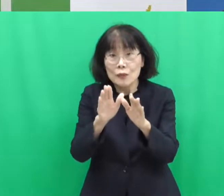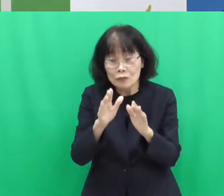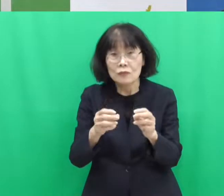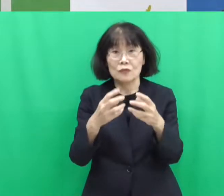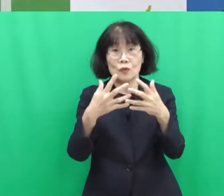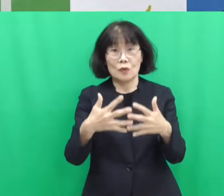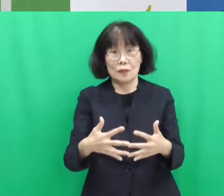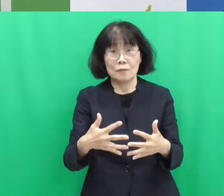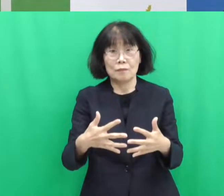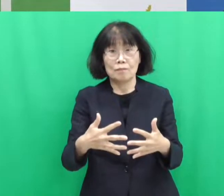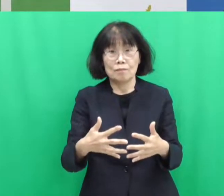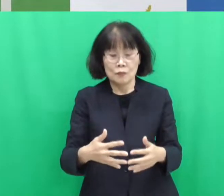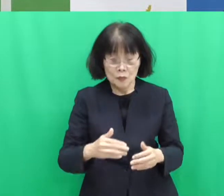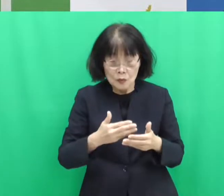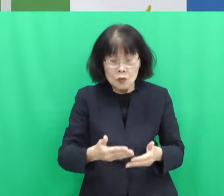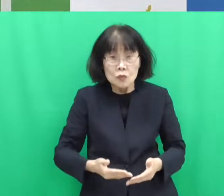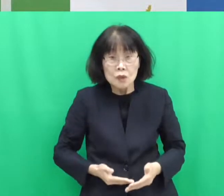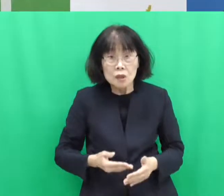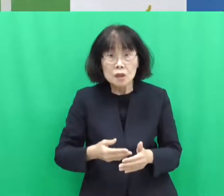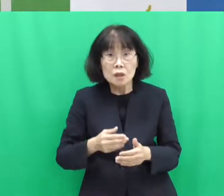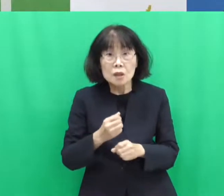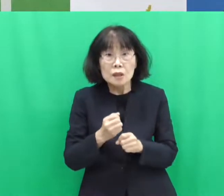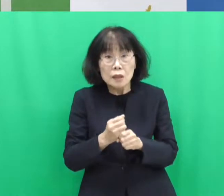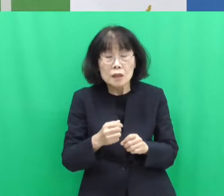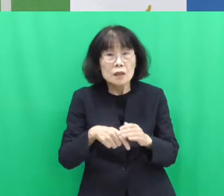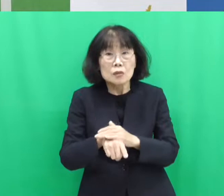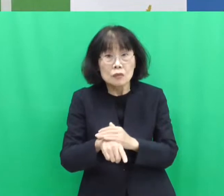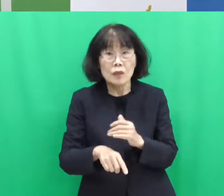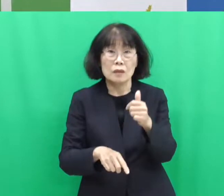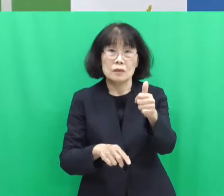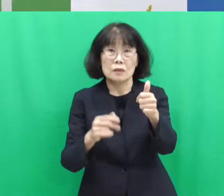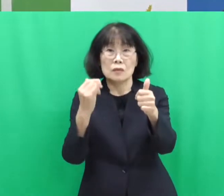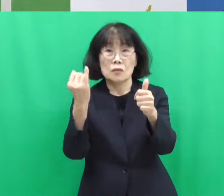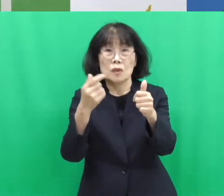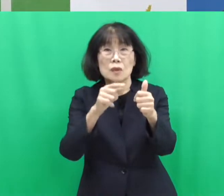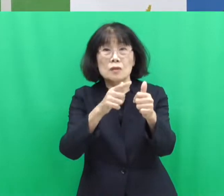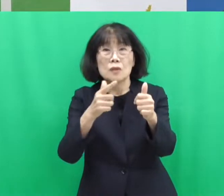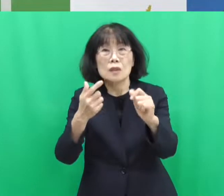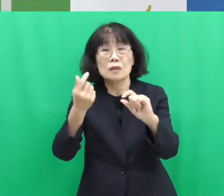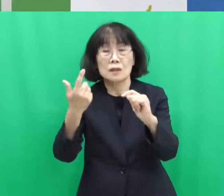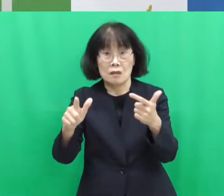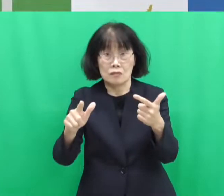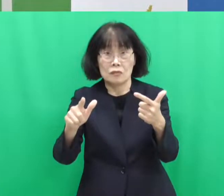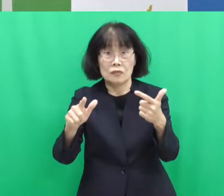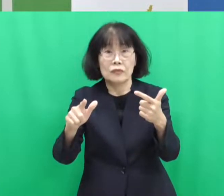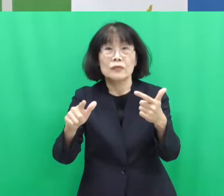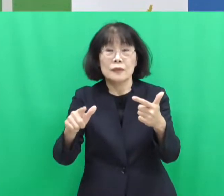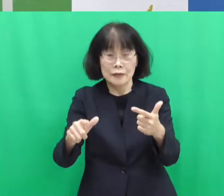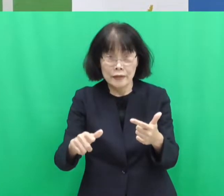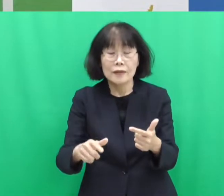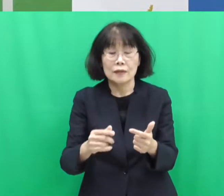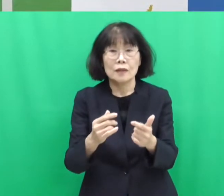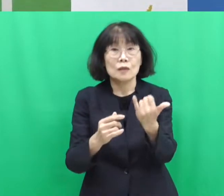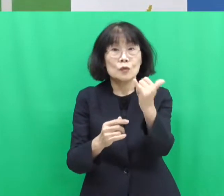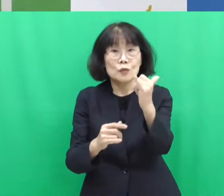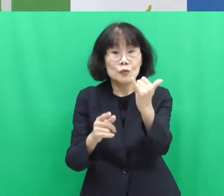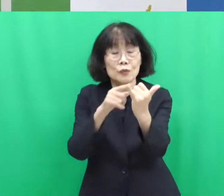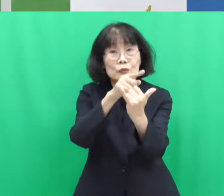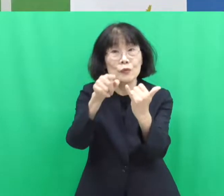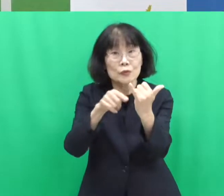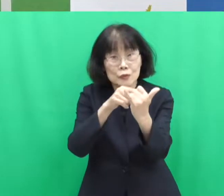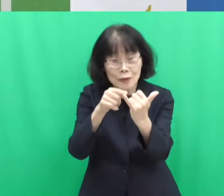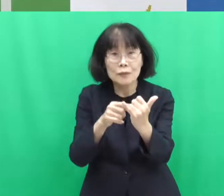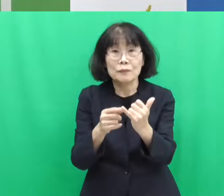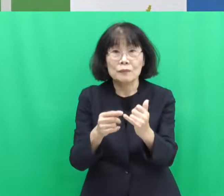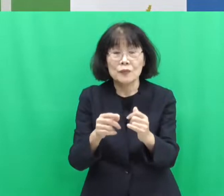ります。不妊の原因は男性、女性それぞれでございますので、あることから夫婦の両方に検査を受